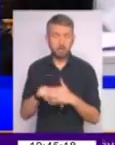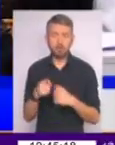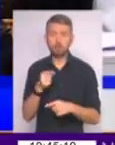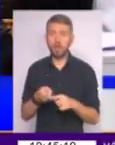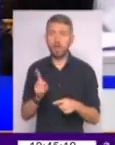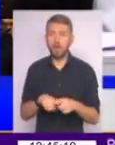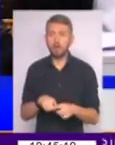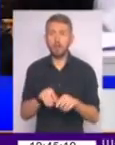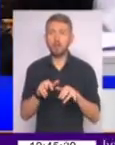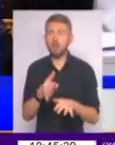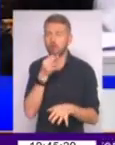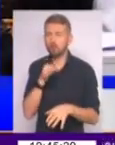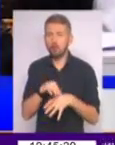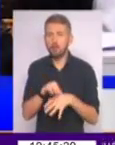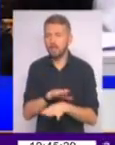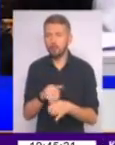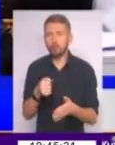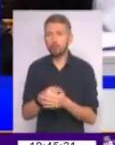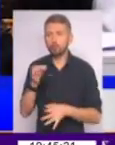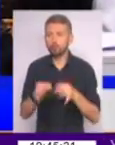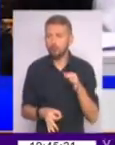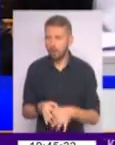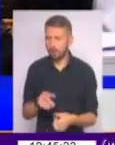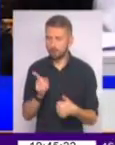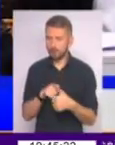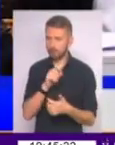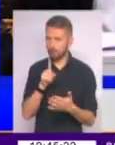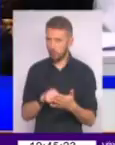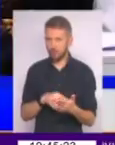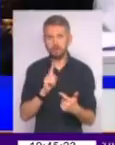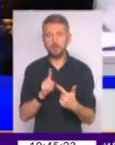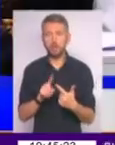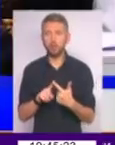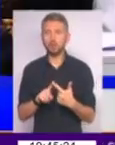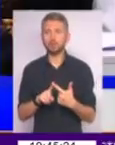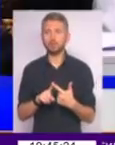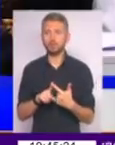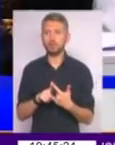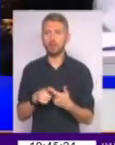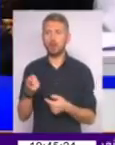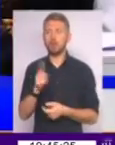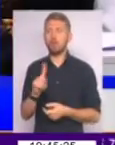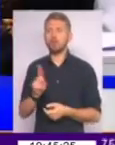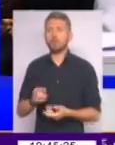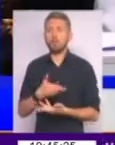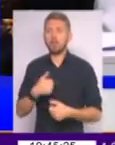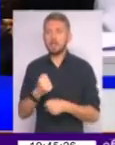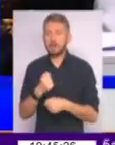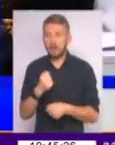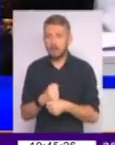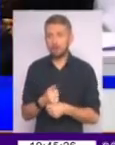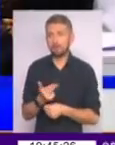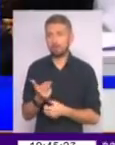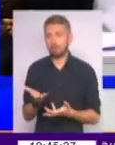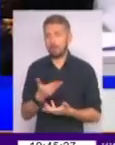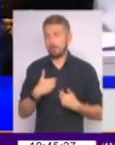діло ще не доведено до суда. Це перший вопрос. Второе, то, что мы делаем, да, вот